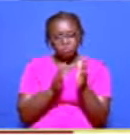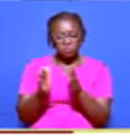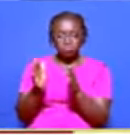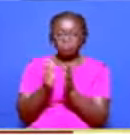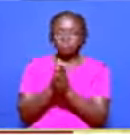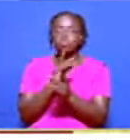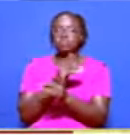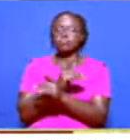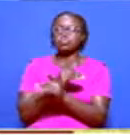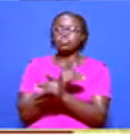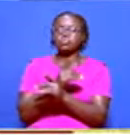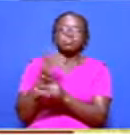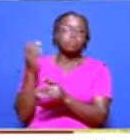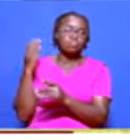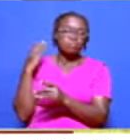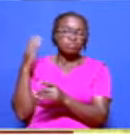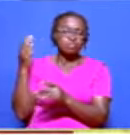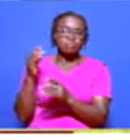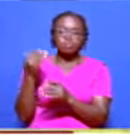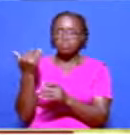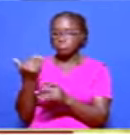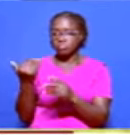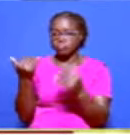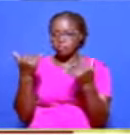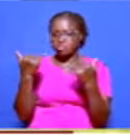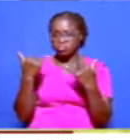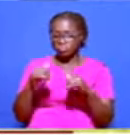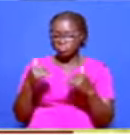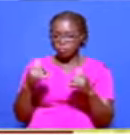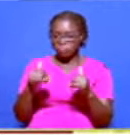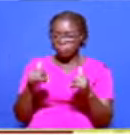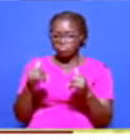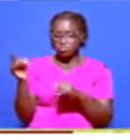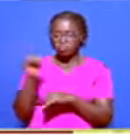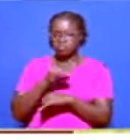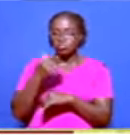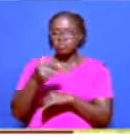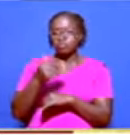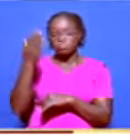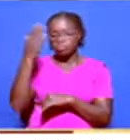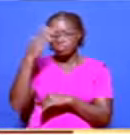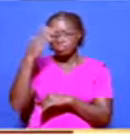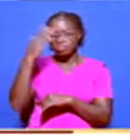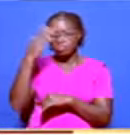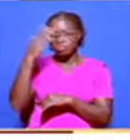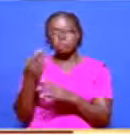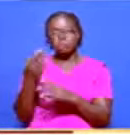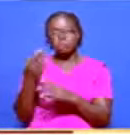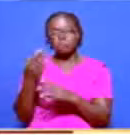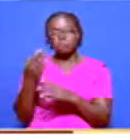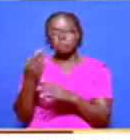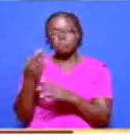wao. Kutakuwa na mechi 4 zitakazochezwa kila siku kwa siku 3 za tarehe 9.